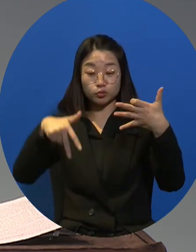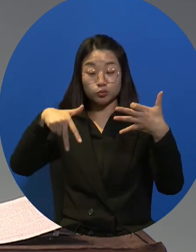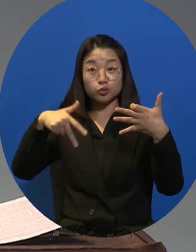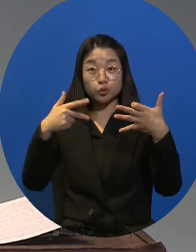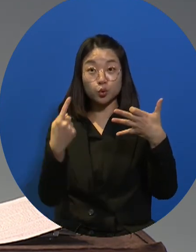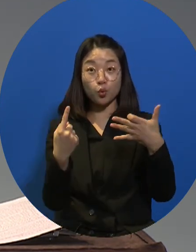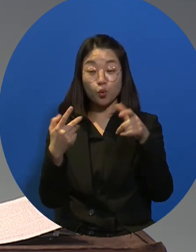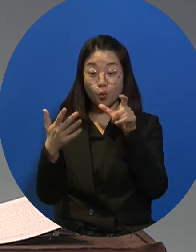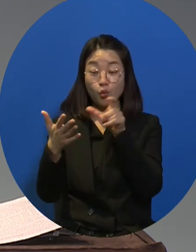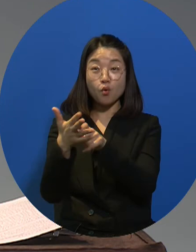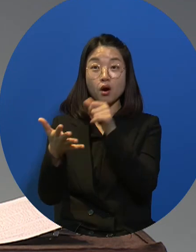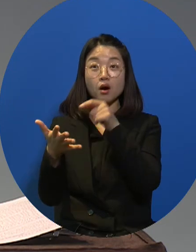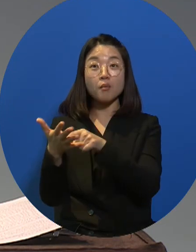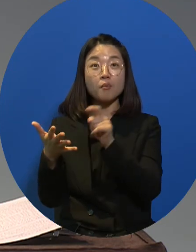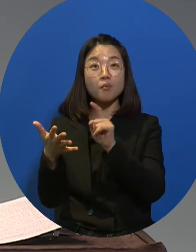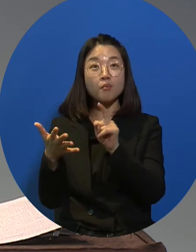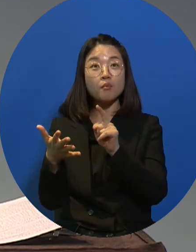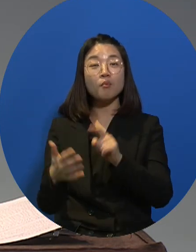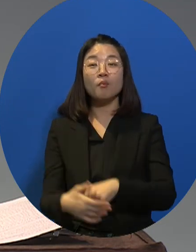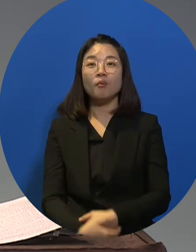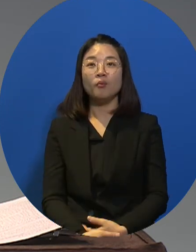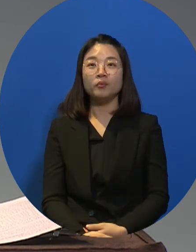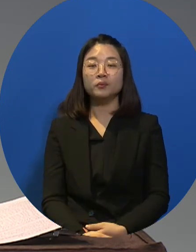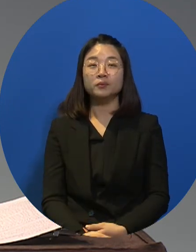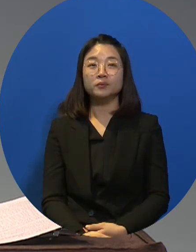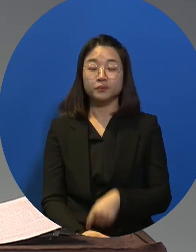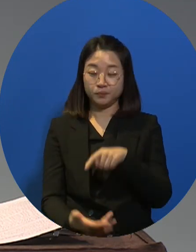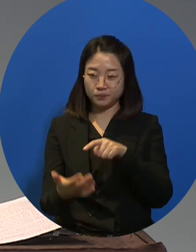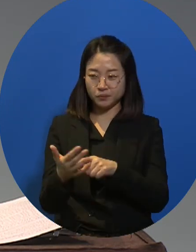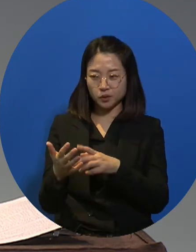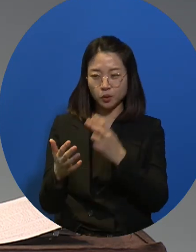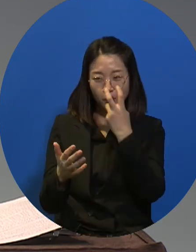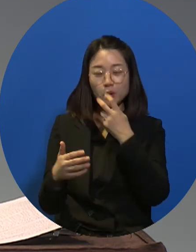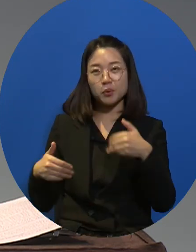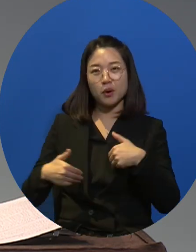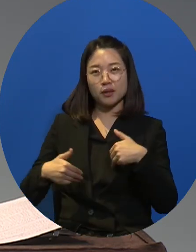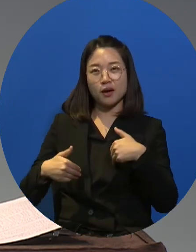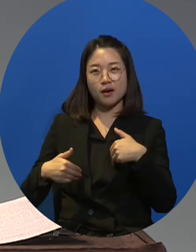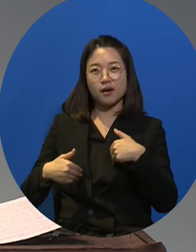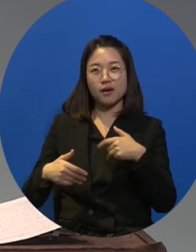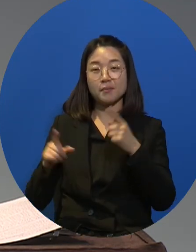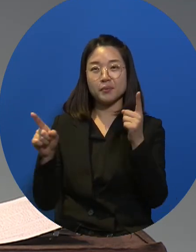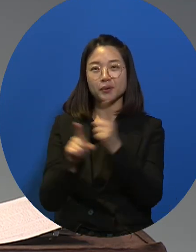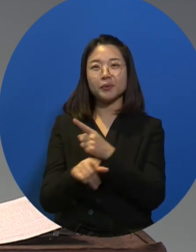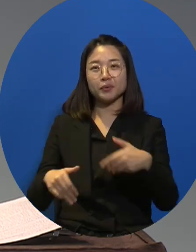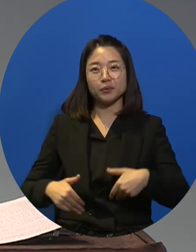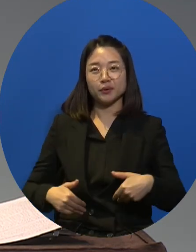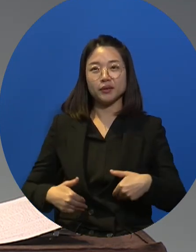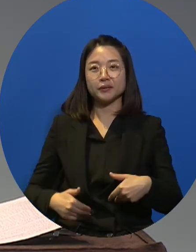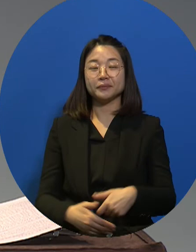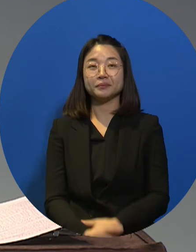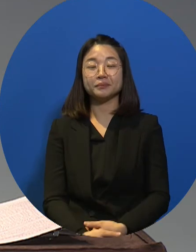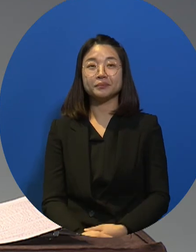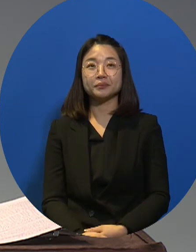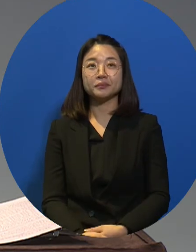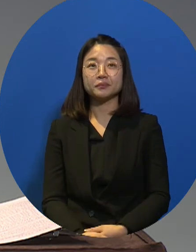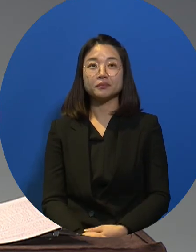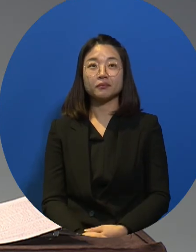규정이 되어 있습니다. 이 부분에 대한 검토가 필요할 것으로 예상이 되고요.